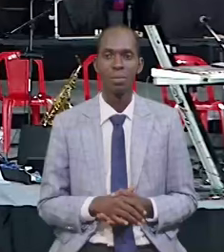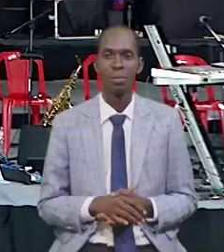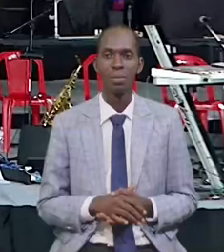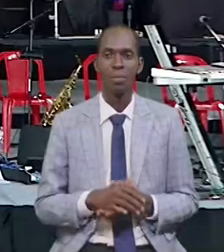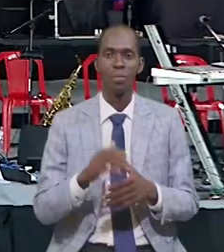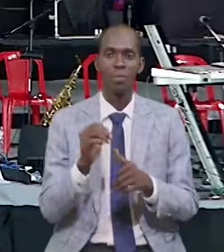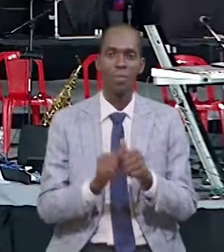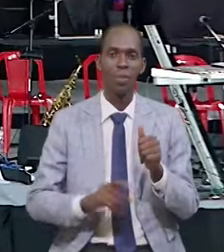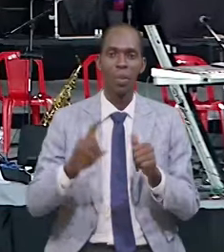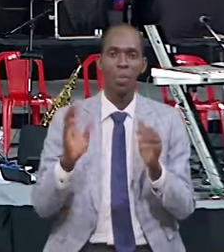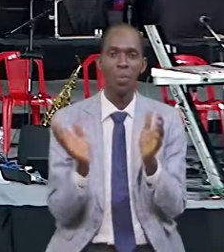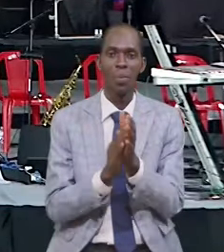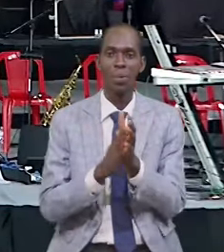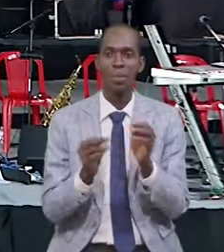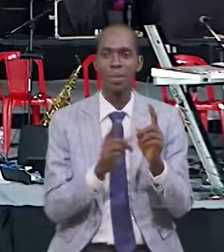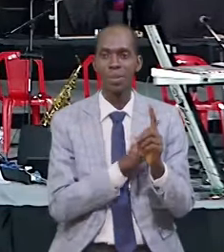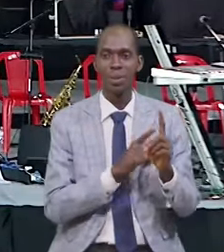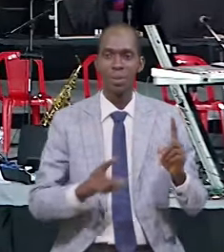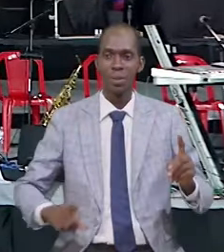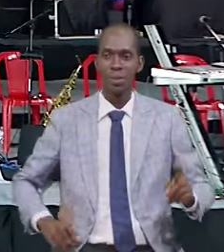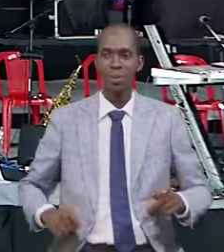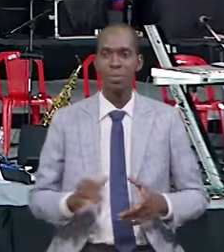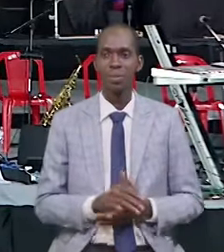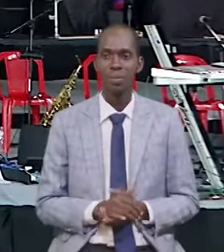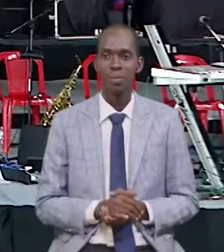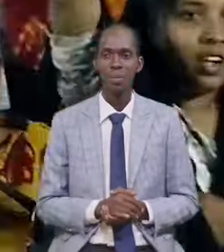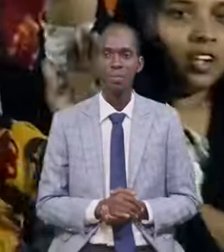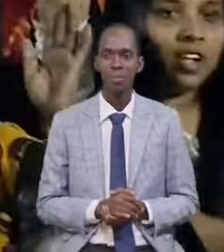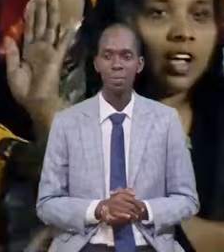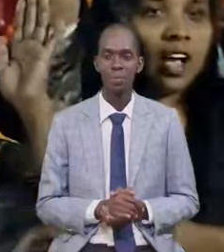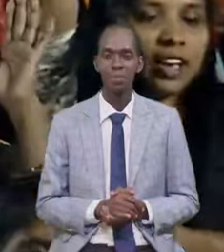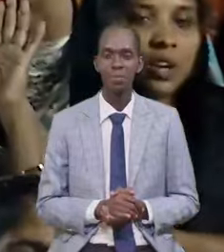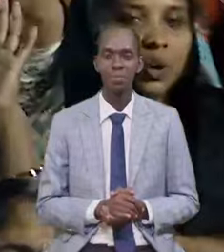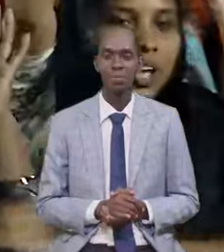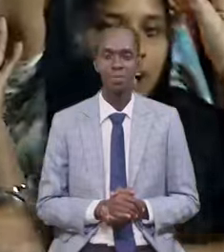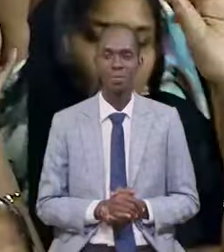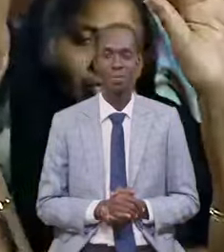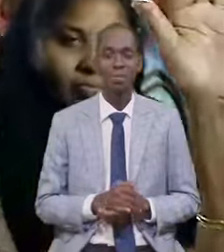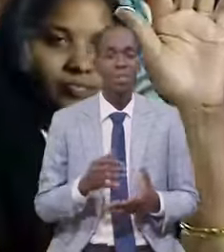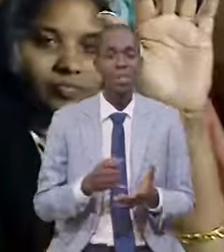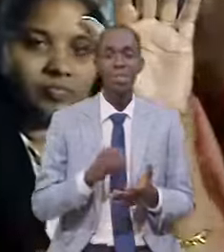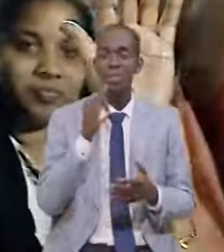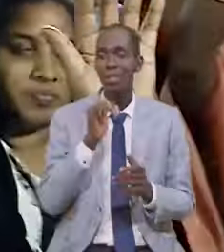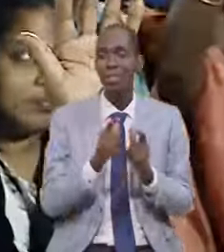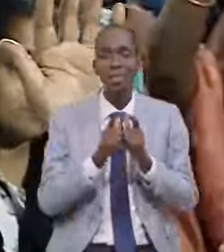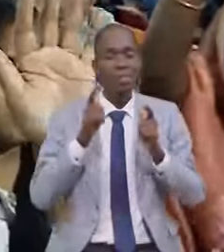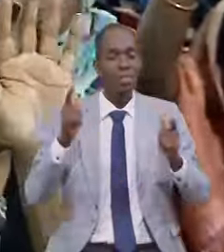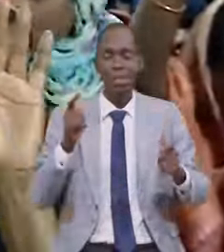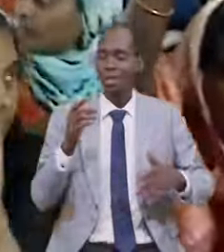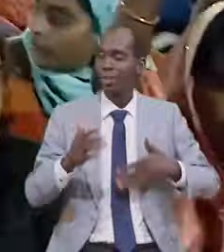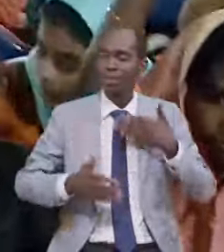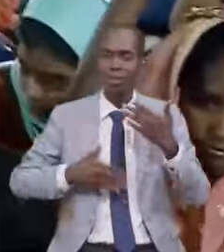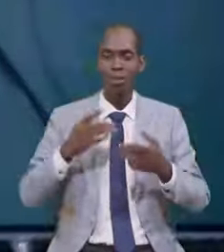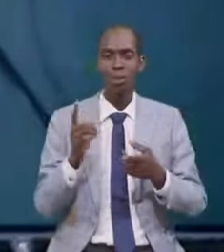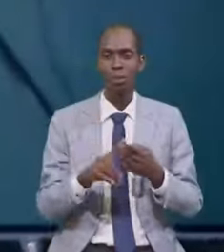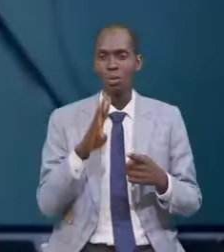But he praised the Lord. అందరూ ఒకసారి చేతులు చాపండి, ప్రభువుకి స్తోత్రం చెప్దాం. హల్లెలూయా. It's a great joy to be with you